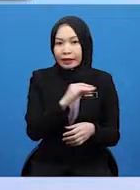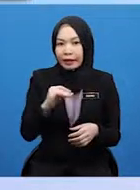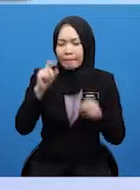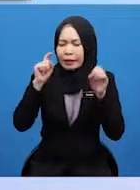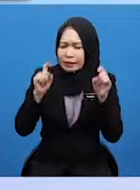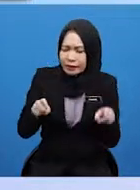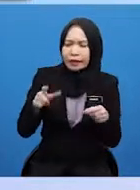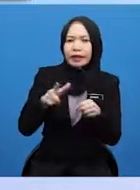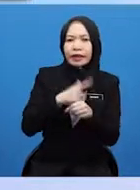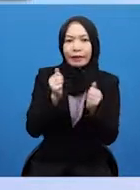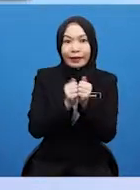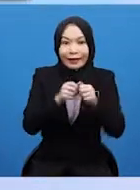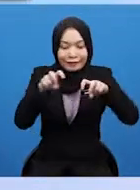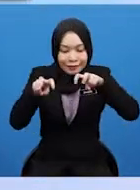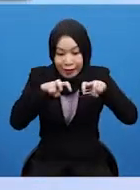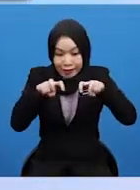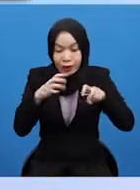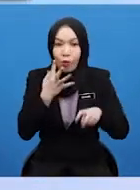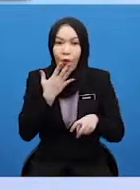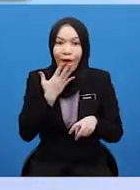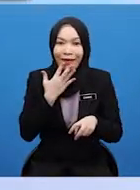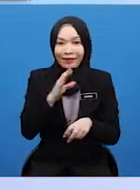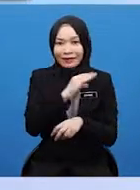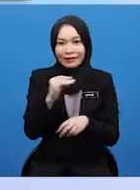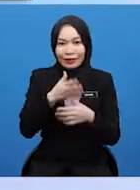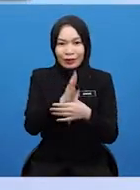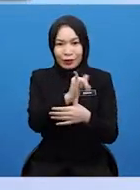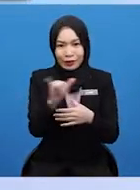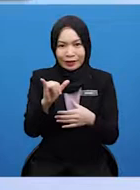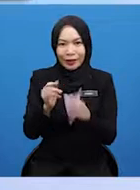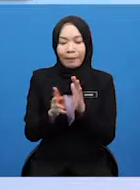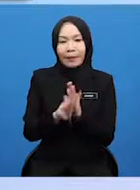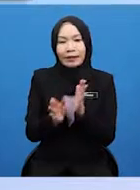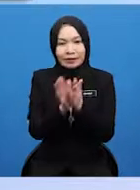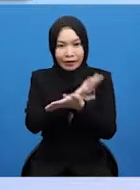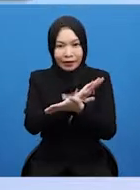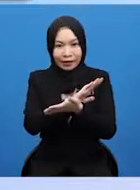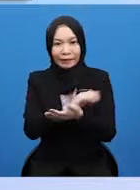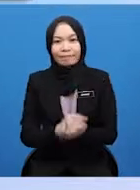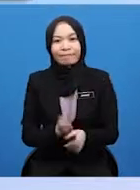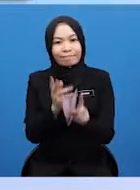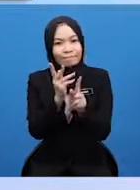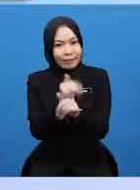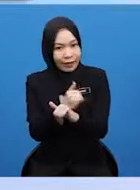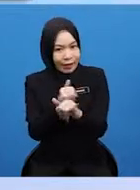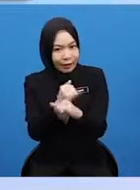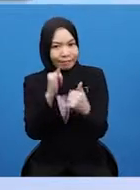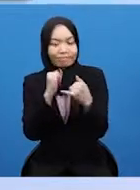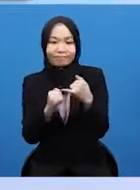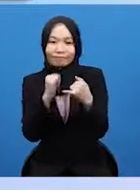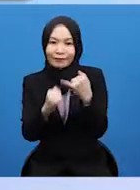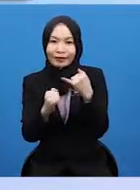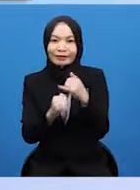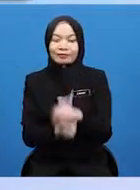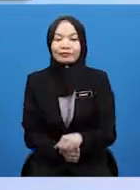seterusnya menjadi satu karya akhir secara manual. Pendek kata, jika kita hanya menghantar lukisan